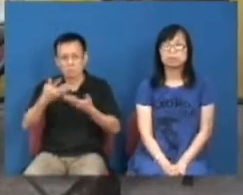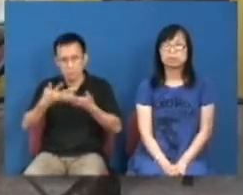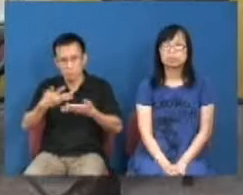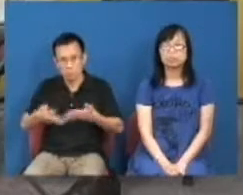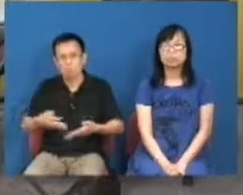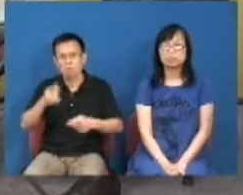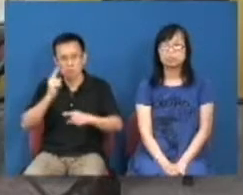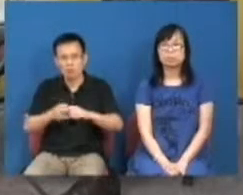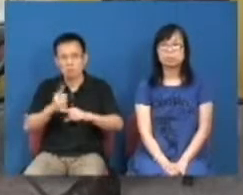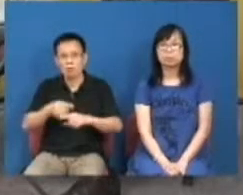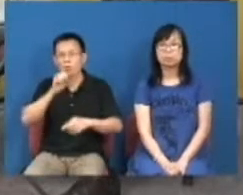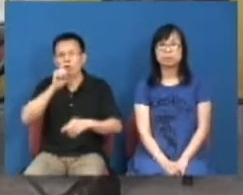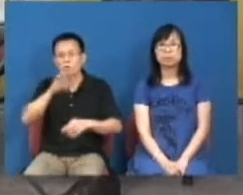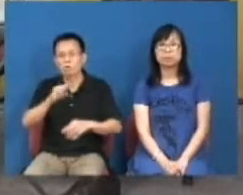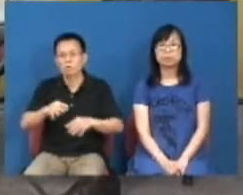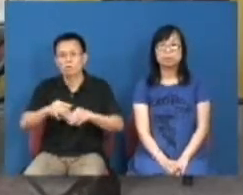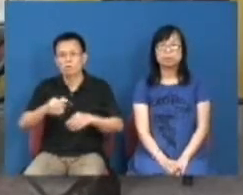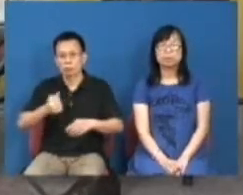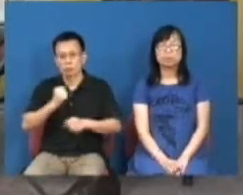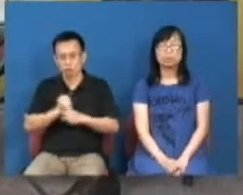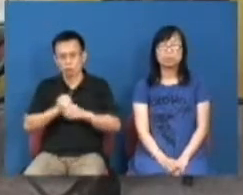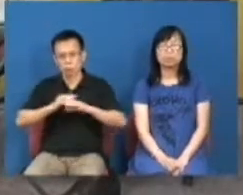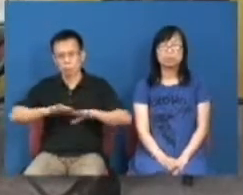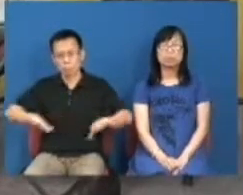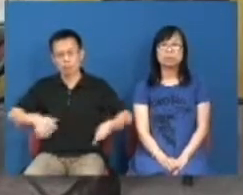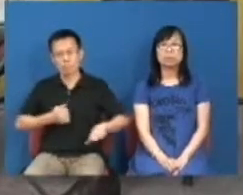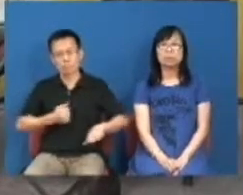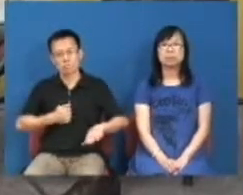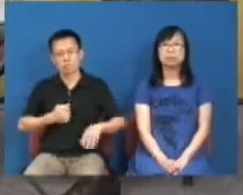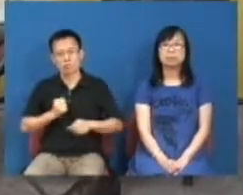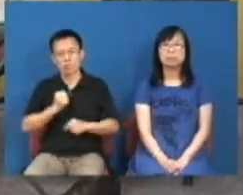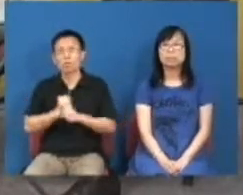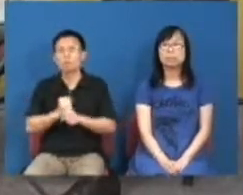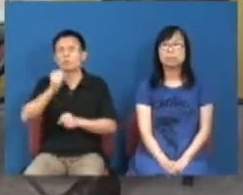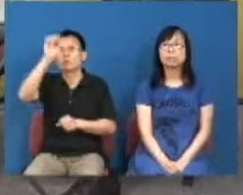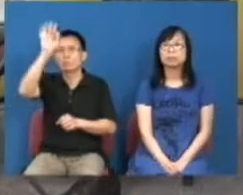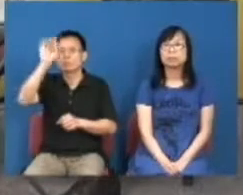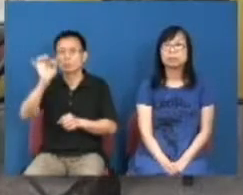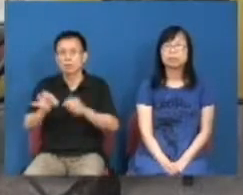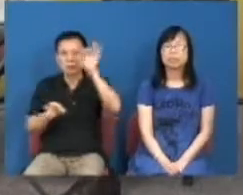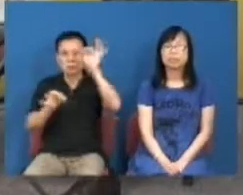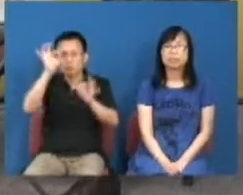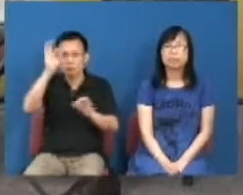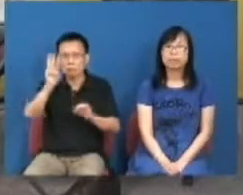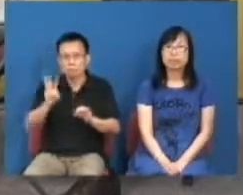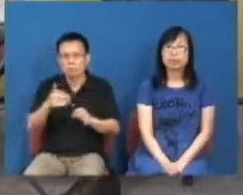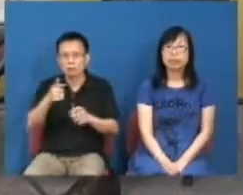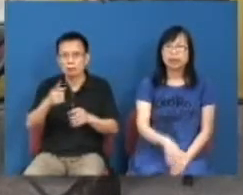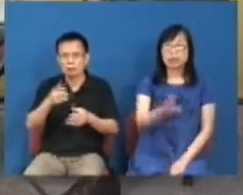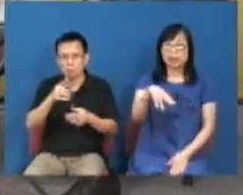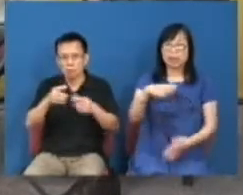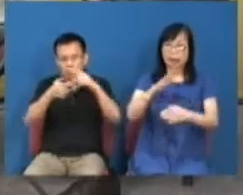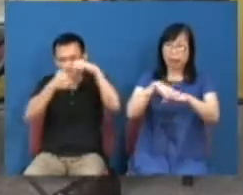出我哋做調解員，尤其是做滲漏調解，我哋應該要處理嘅方向喺邊度？ 不過頭